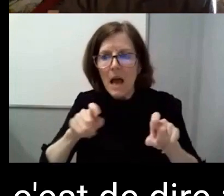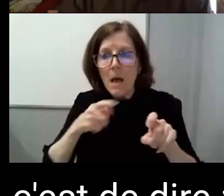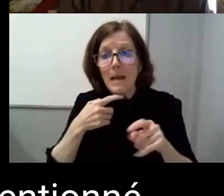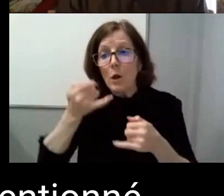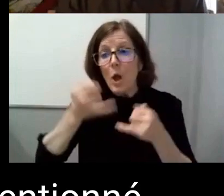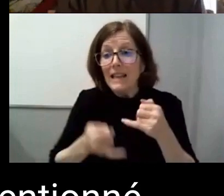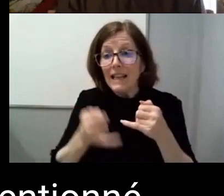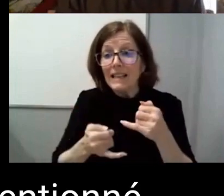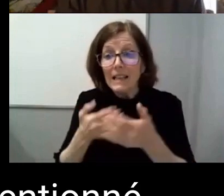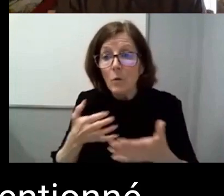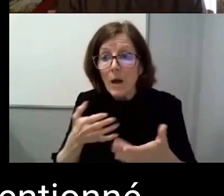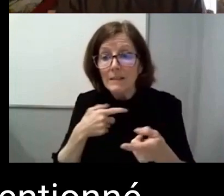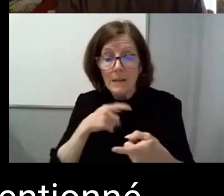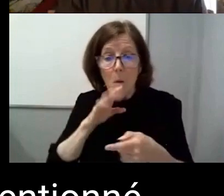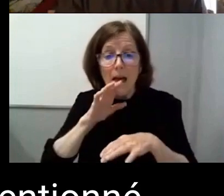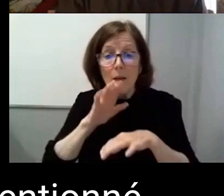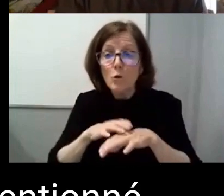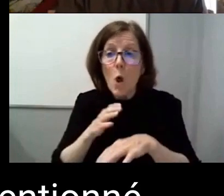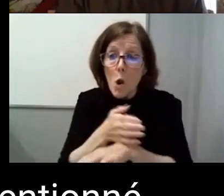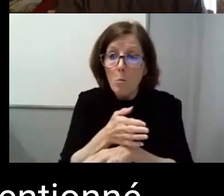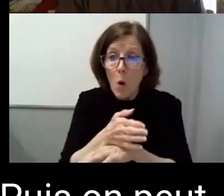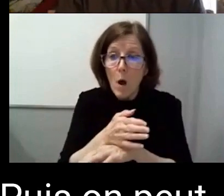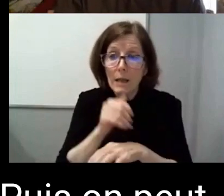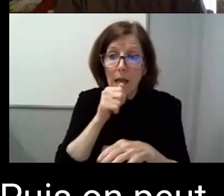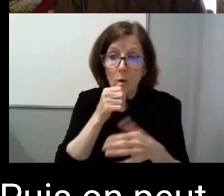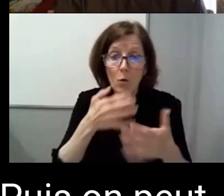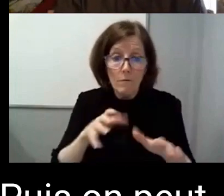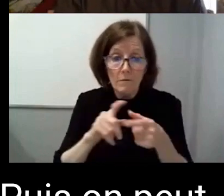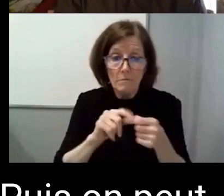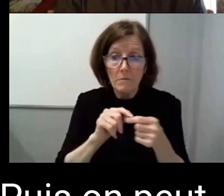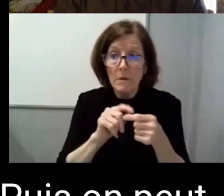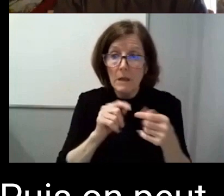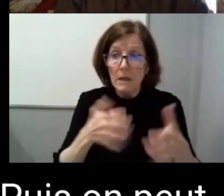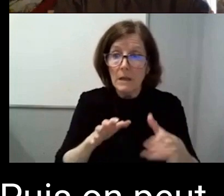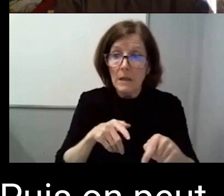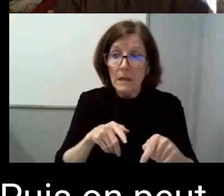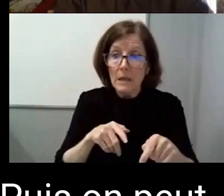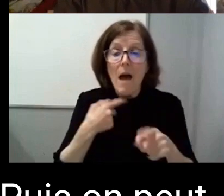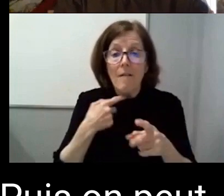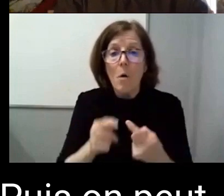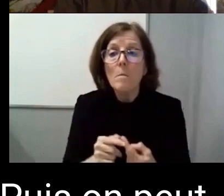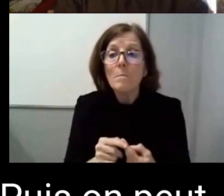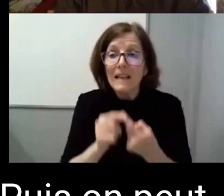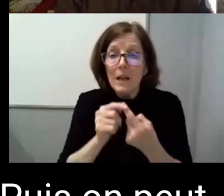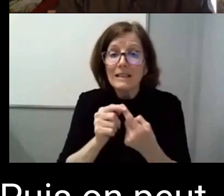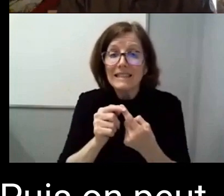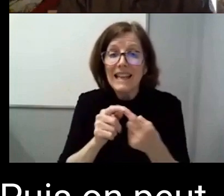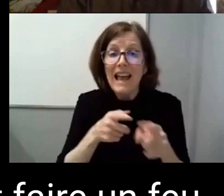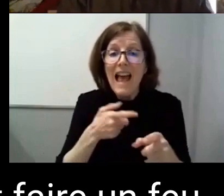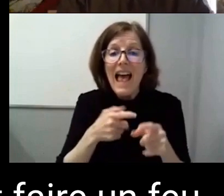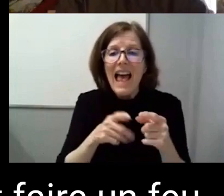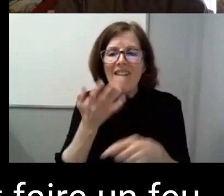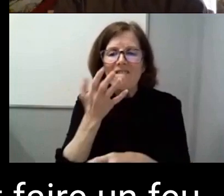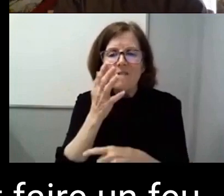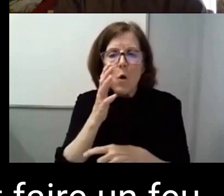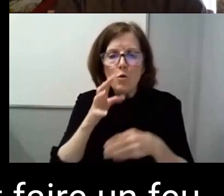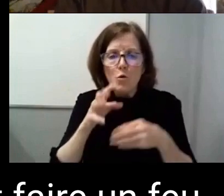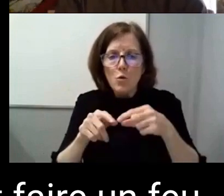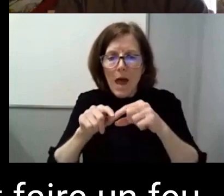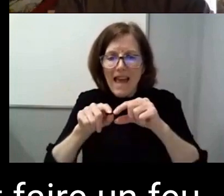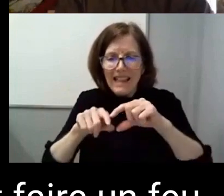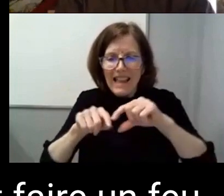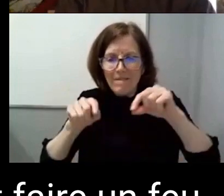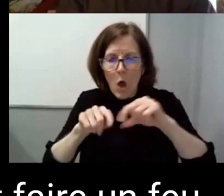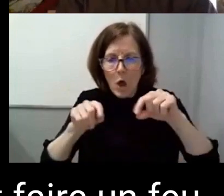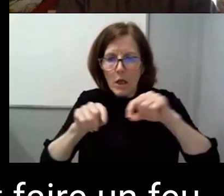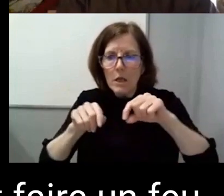dire, quand on parle du bois, comme on a mentionné précédemment, on va prioriser les feuillus. Puis on peut réfléchir à ça un peu comme quand